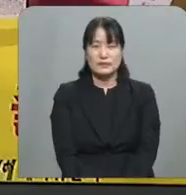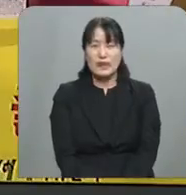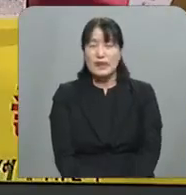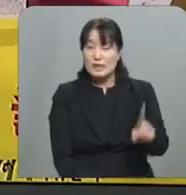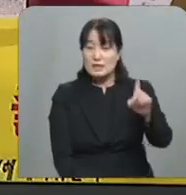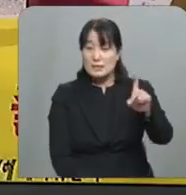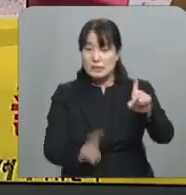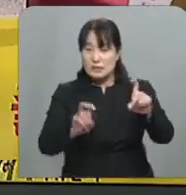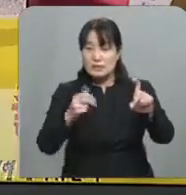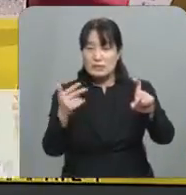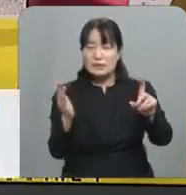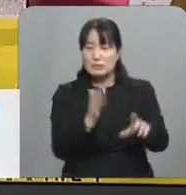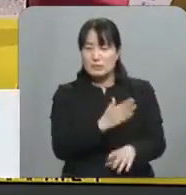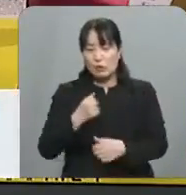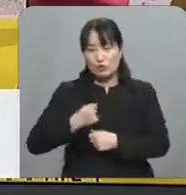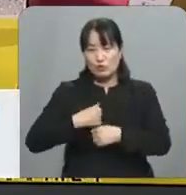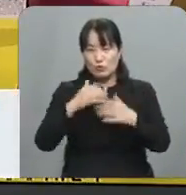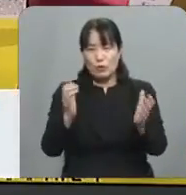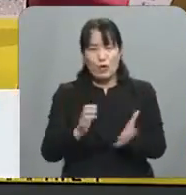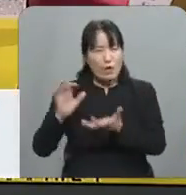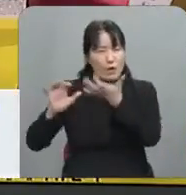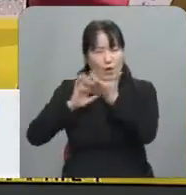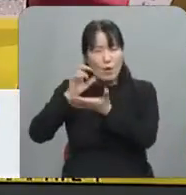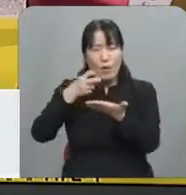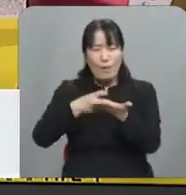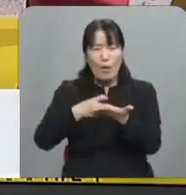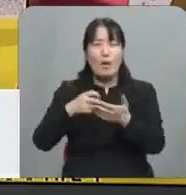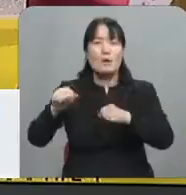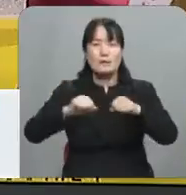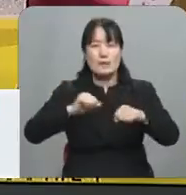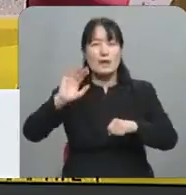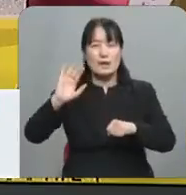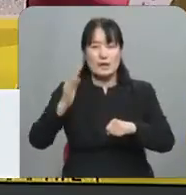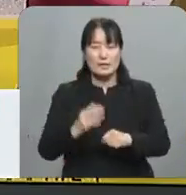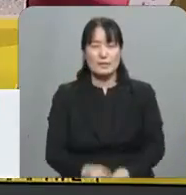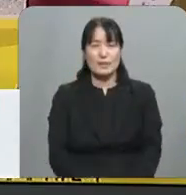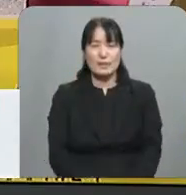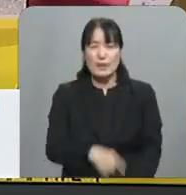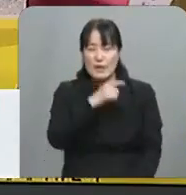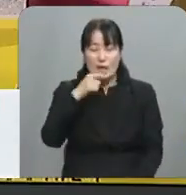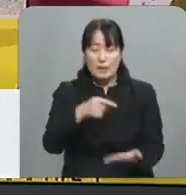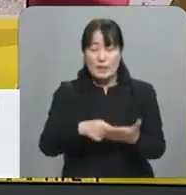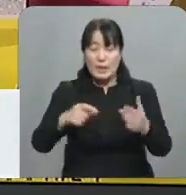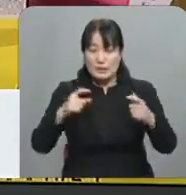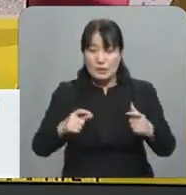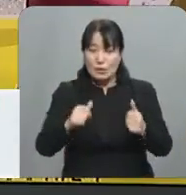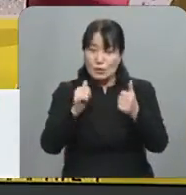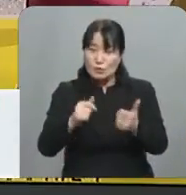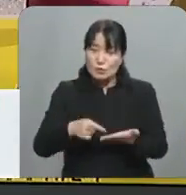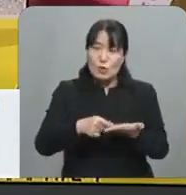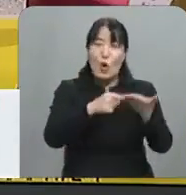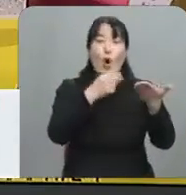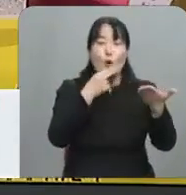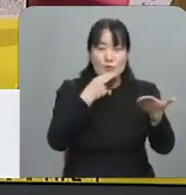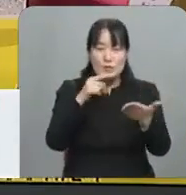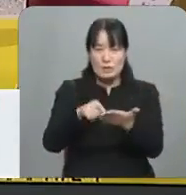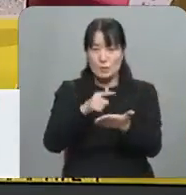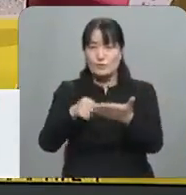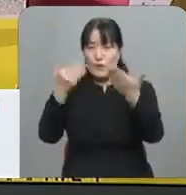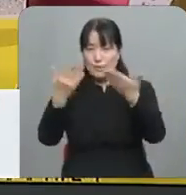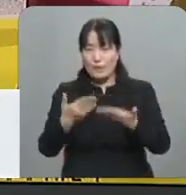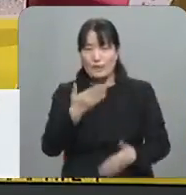이달 27일부터 국방부의 군소음 보상법이 시행돼 피해 지역 주민은 소송을 하지 않고도 보상을 받을 수 있는